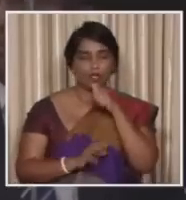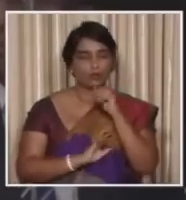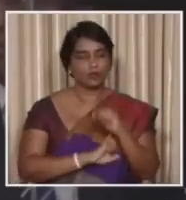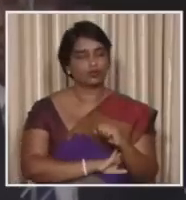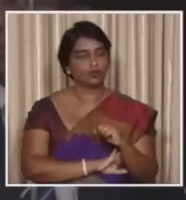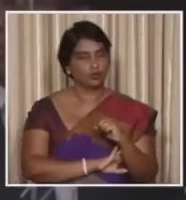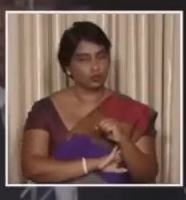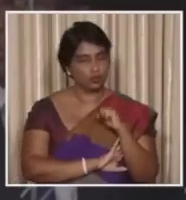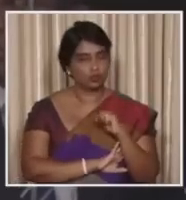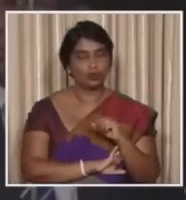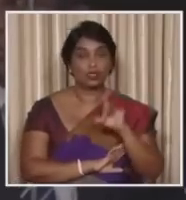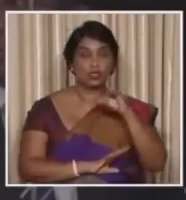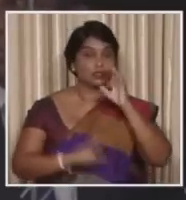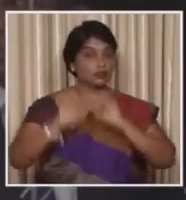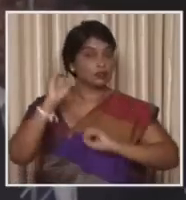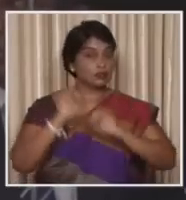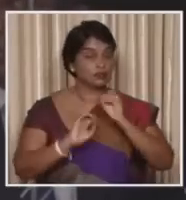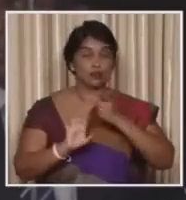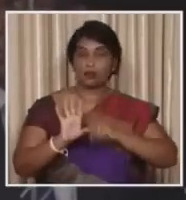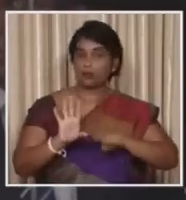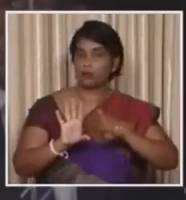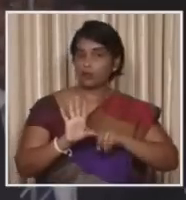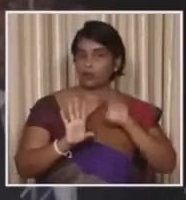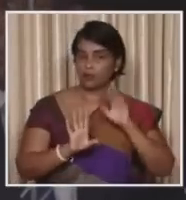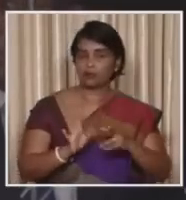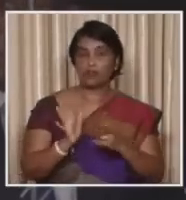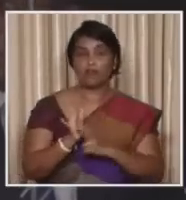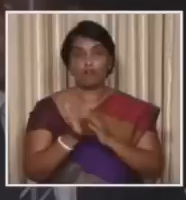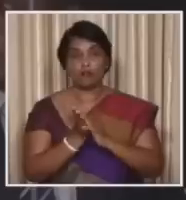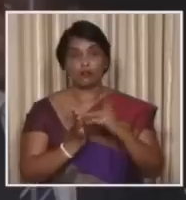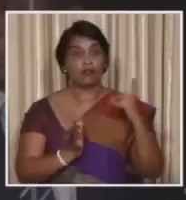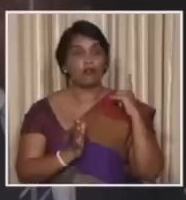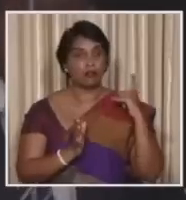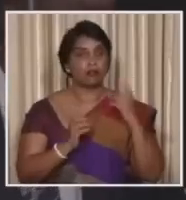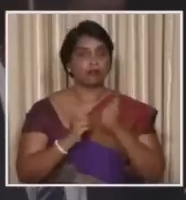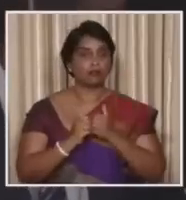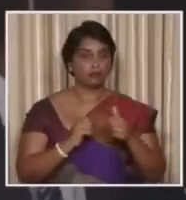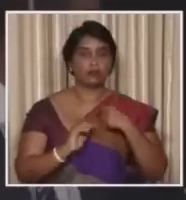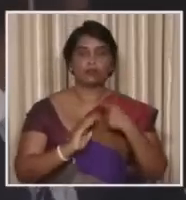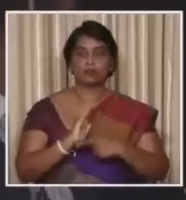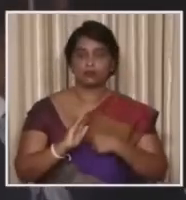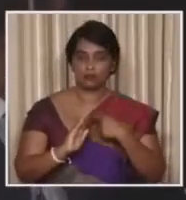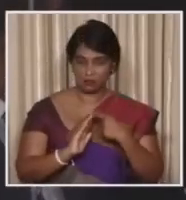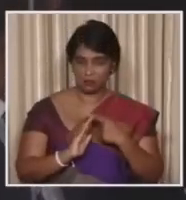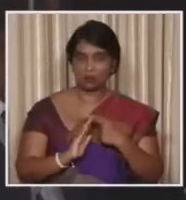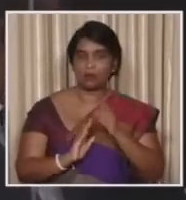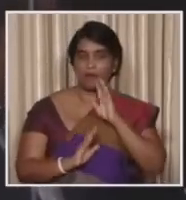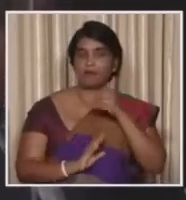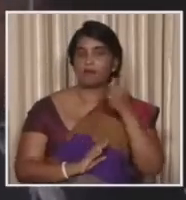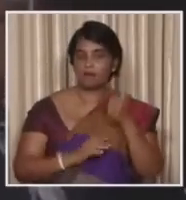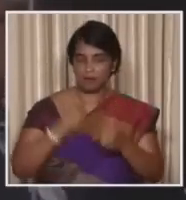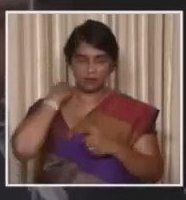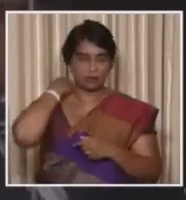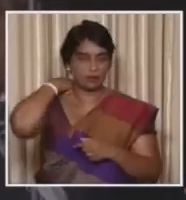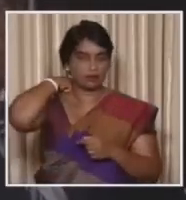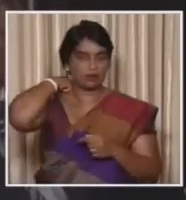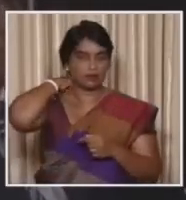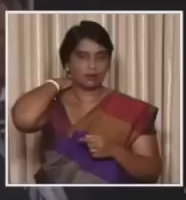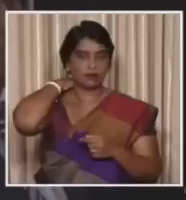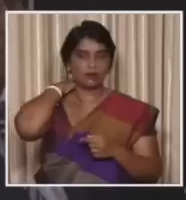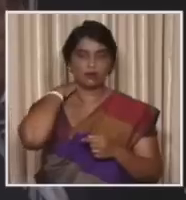ශක්තිමත් 100%ක් පුහුණු ලැබූ සෙච්චා හමුදාවක් පවත්වා ගැනීම මේ රටට අත්‍යවශ්‍යයි.